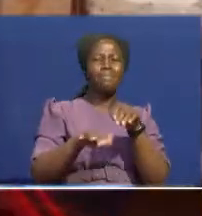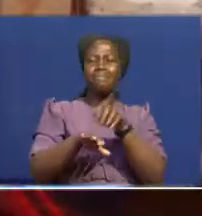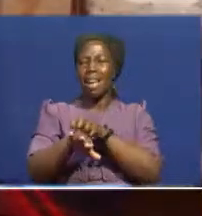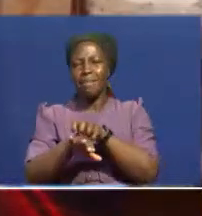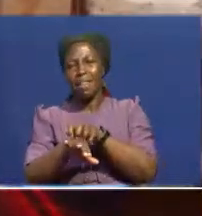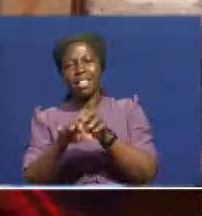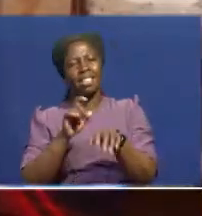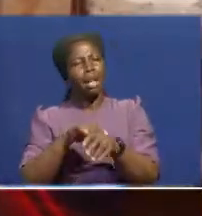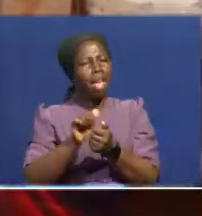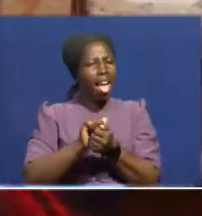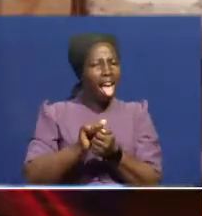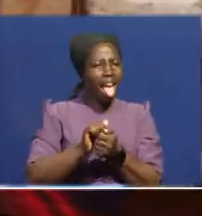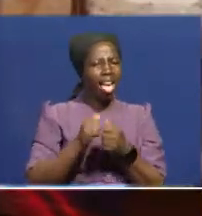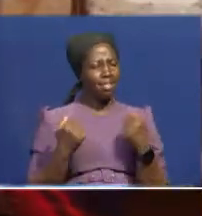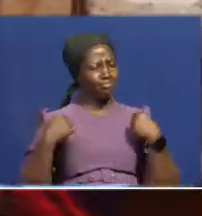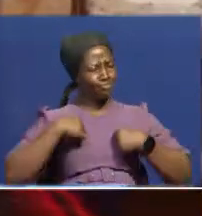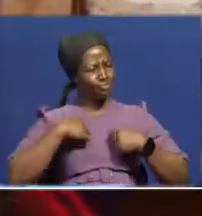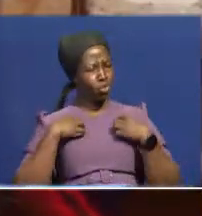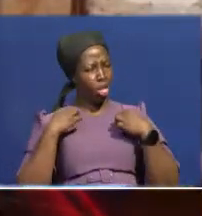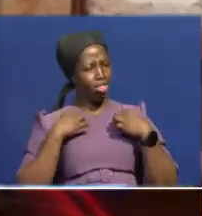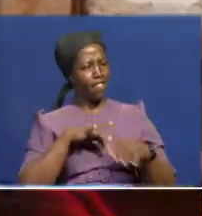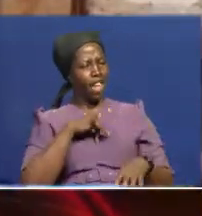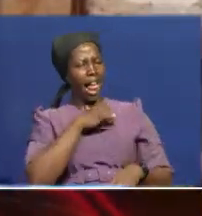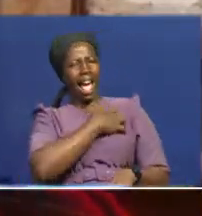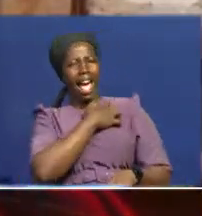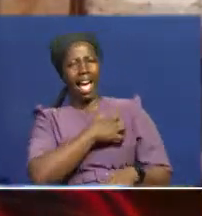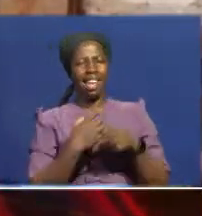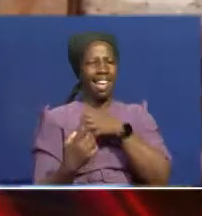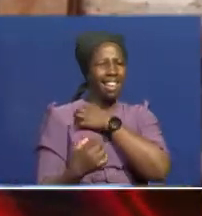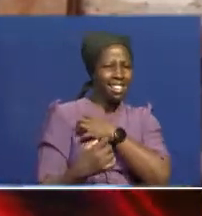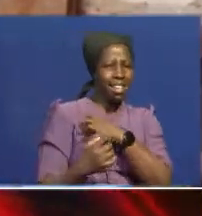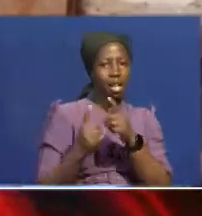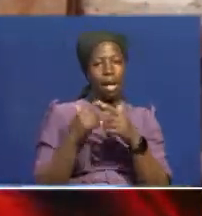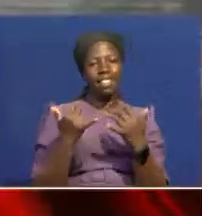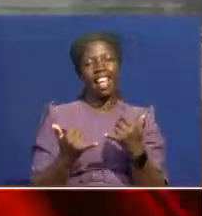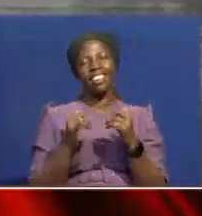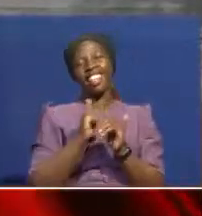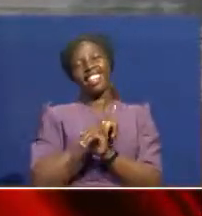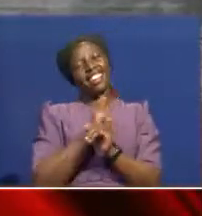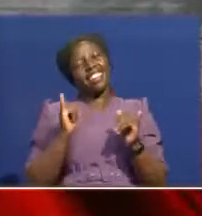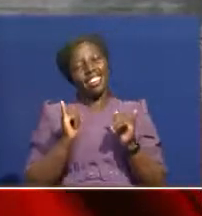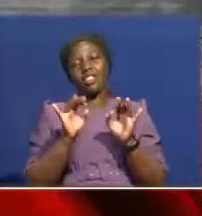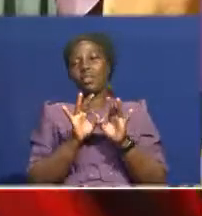ukifua guo, ukifua hiyo nguo najikuna. Lakini siku hizi, tuko haa gagara kabisa.